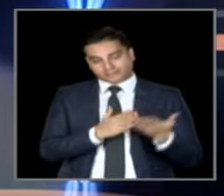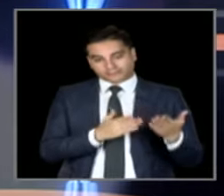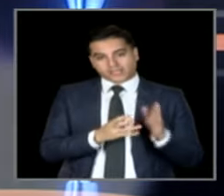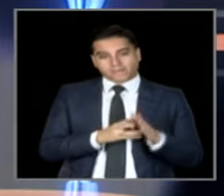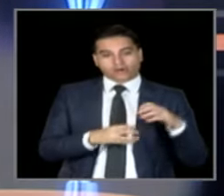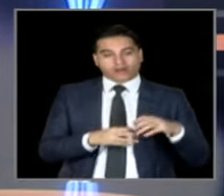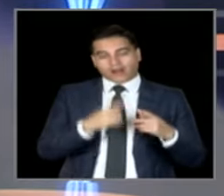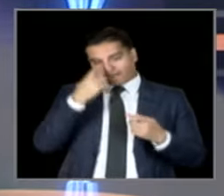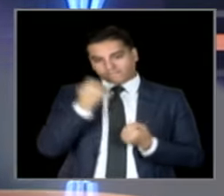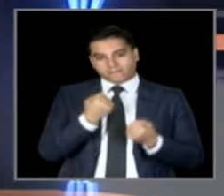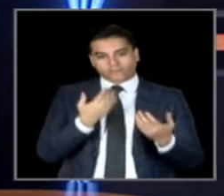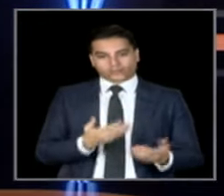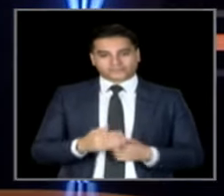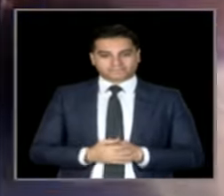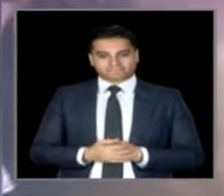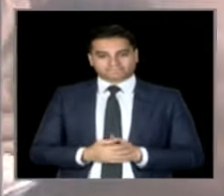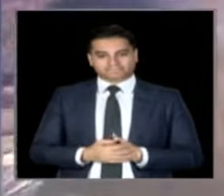جامعه القاهره الف مبروك.